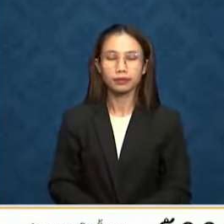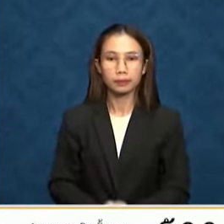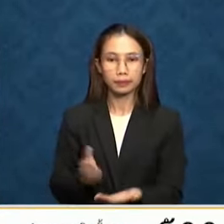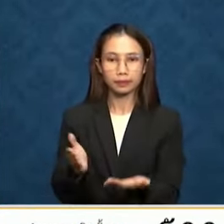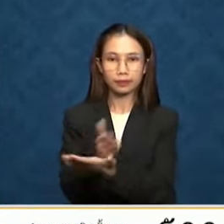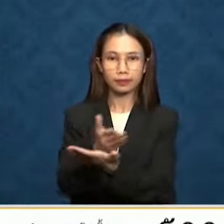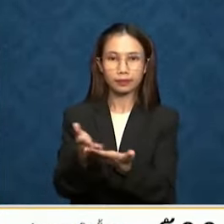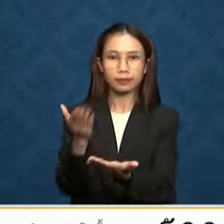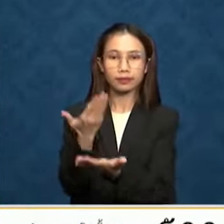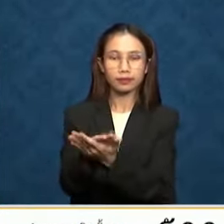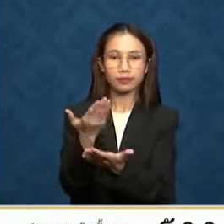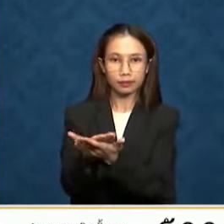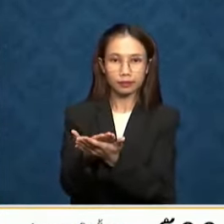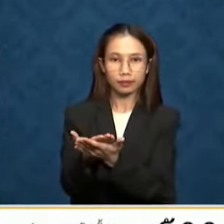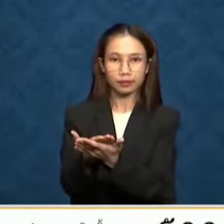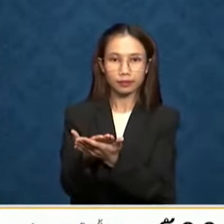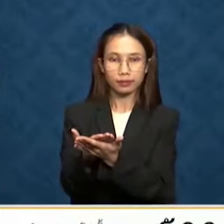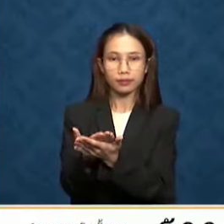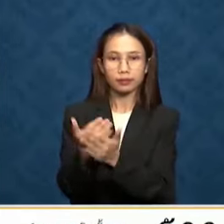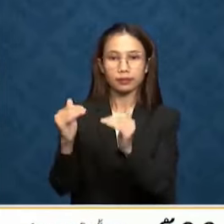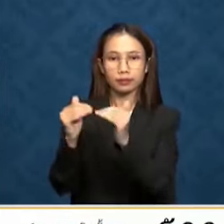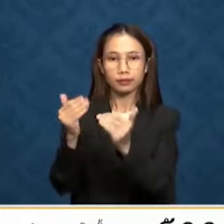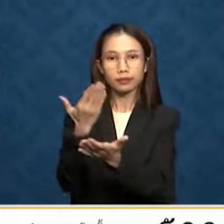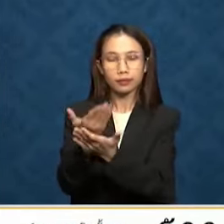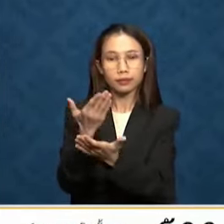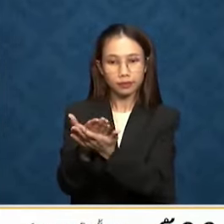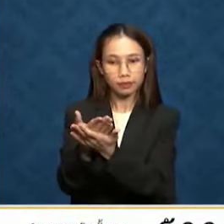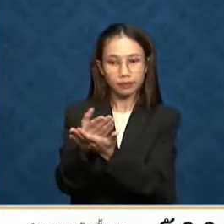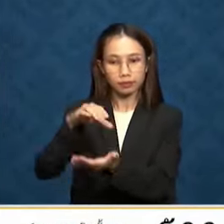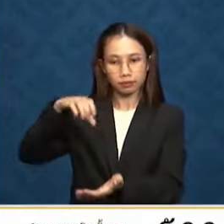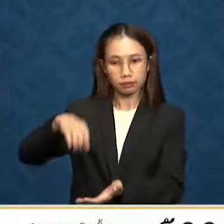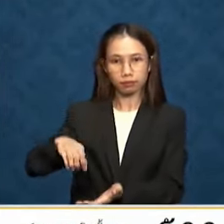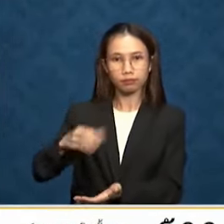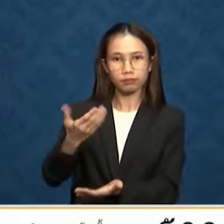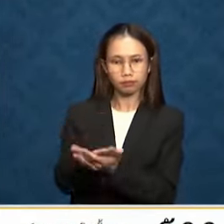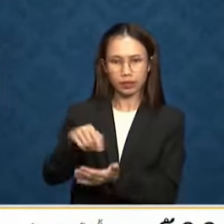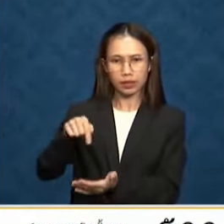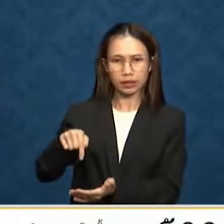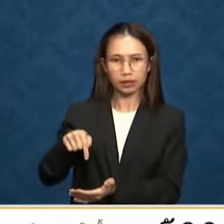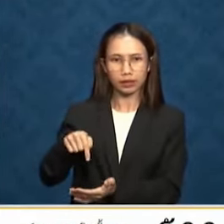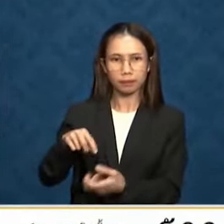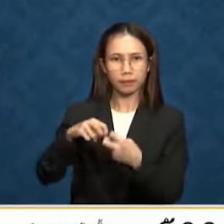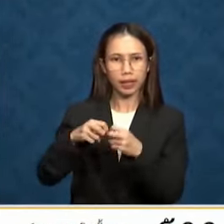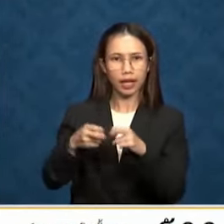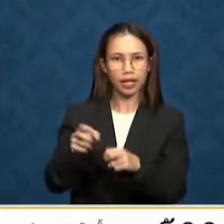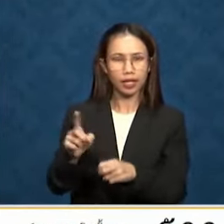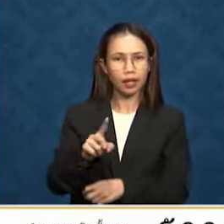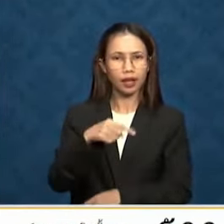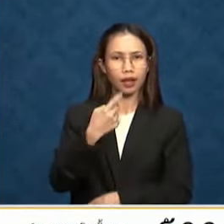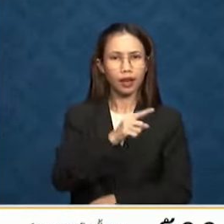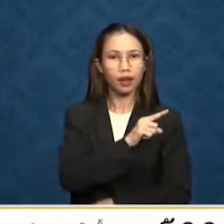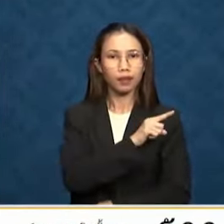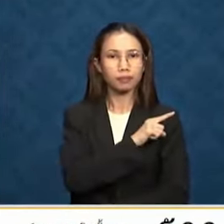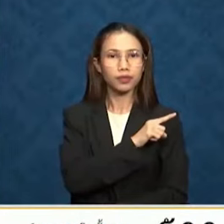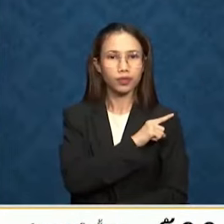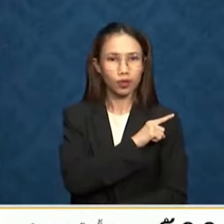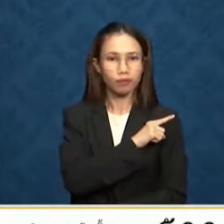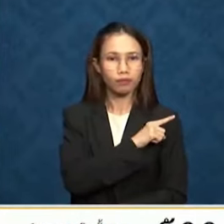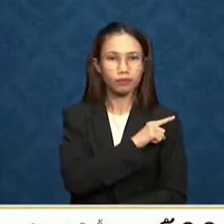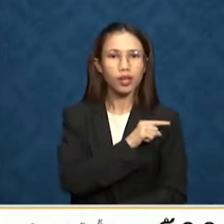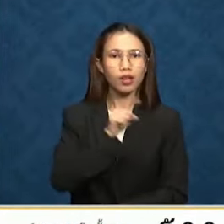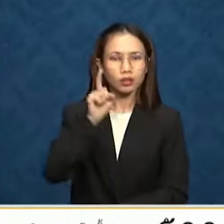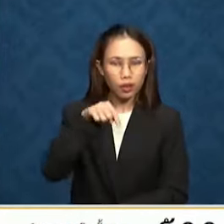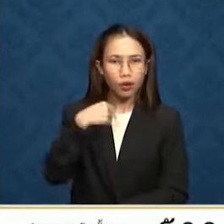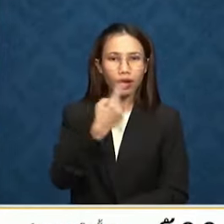ประมาณอยู่ที่อำนาจการจัดสรรงบประมาณอยู่ที่สำนักงบเนี่ยปัญหาก็คือว่าแล้วความรับผิดชอบควรเป็นของ